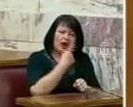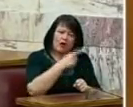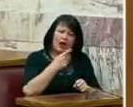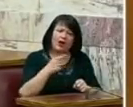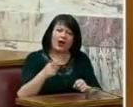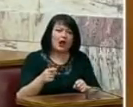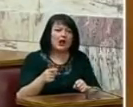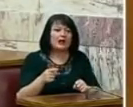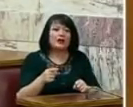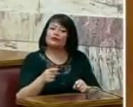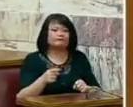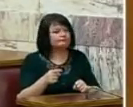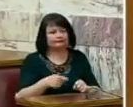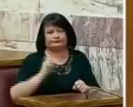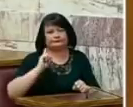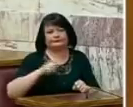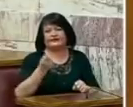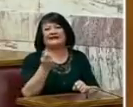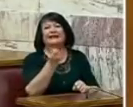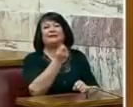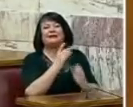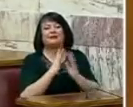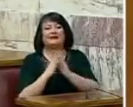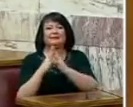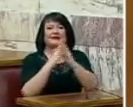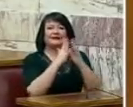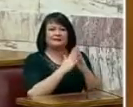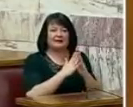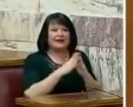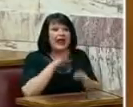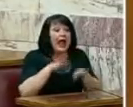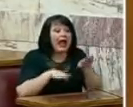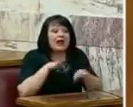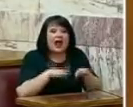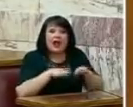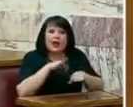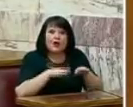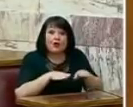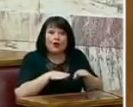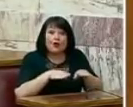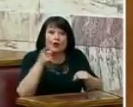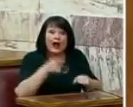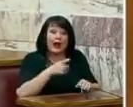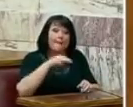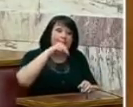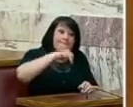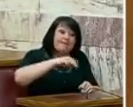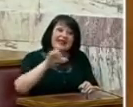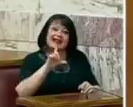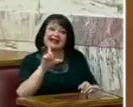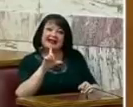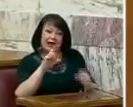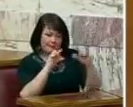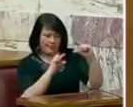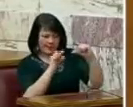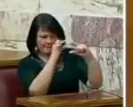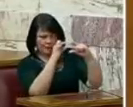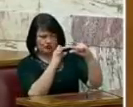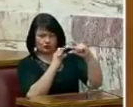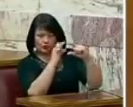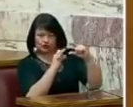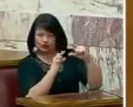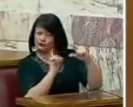θα τηρηθεί η τιμολόγηση με βάση την αναλογία των μιλιγκράμ στις νέες συσκευασίες, αλλά μπορεί